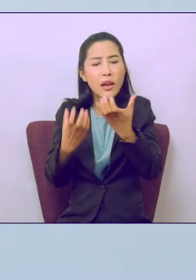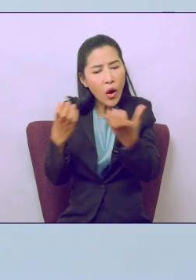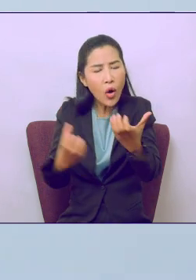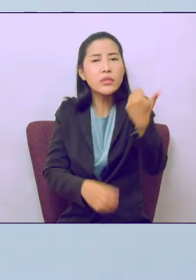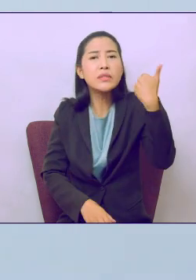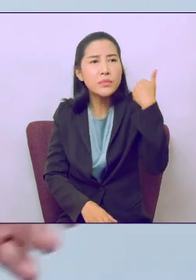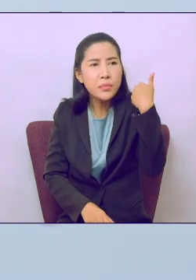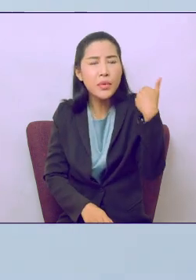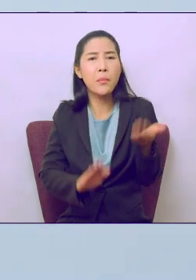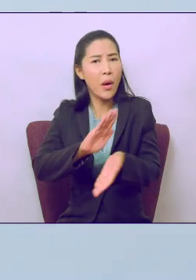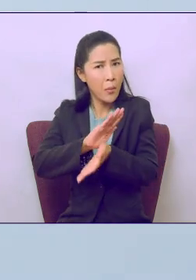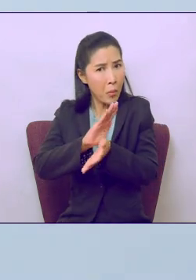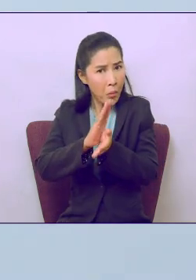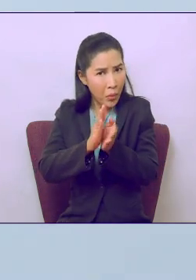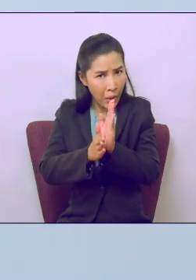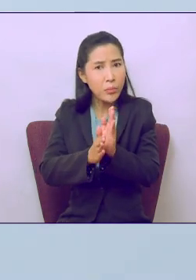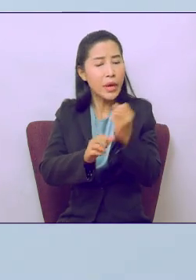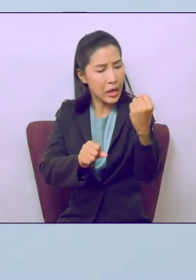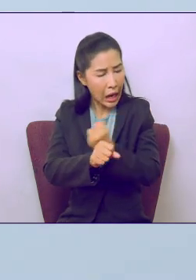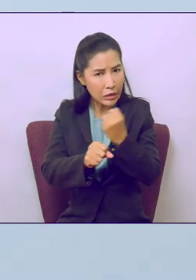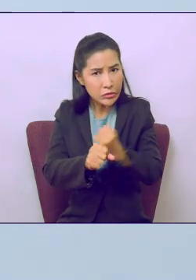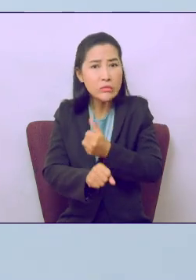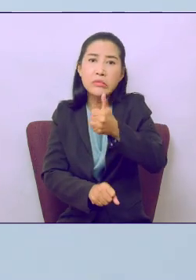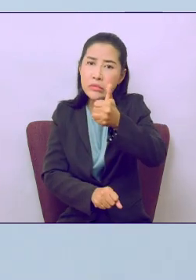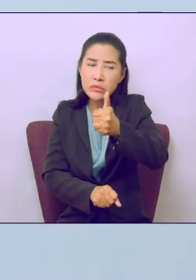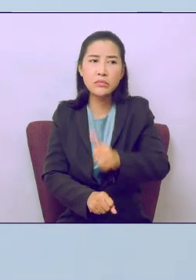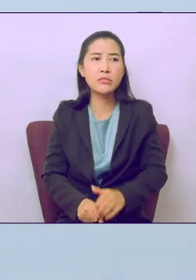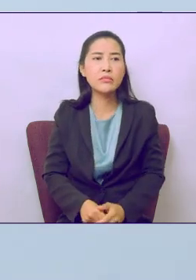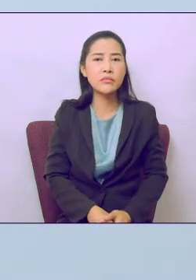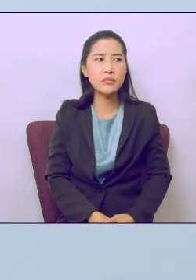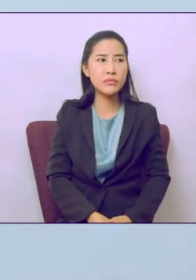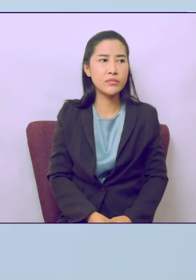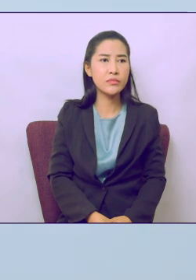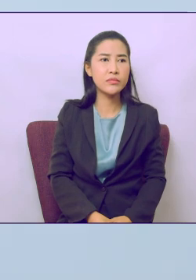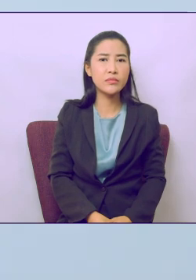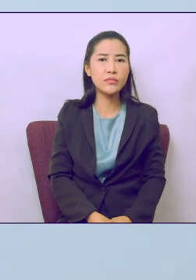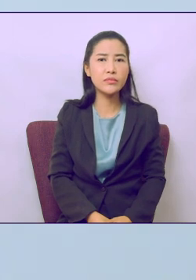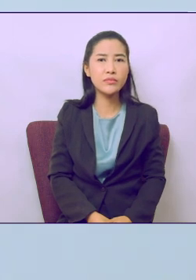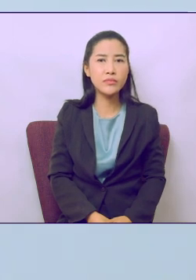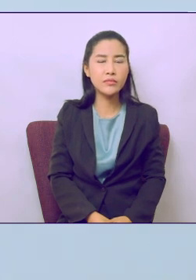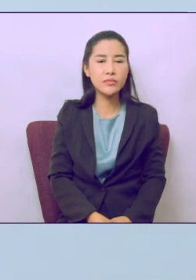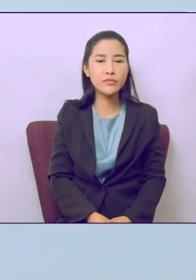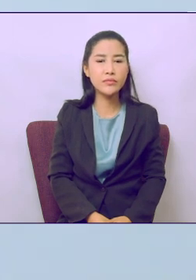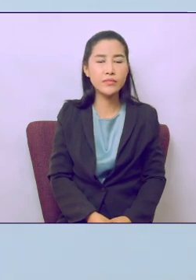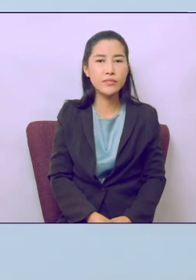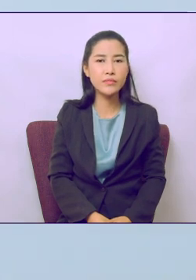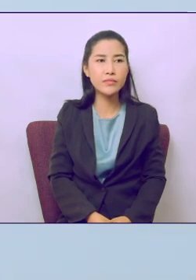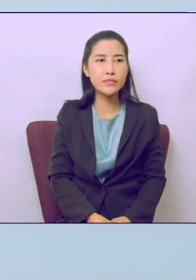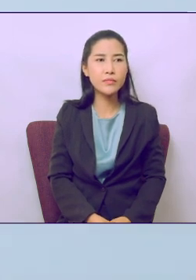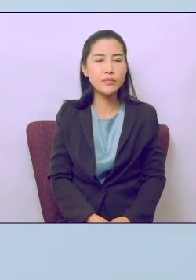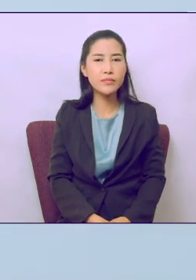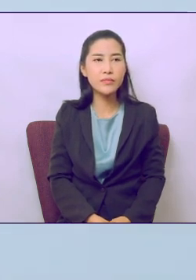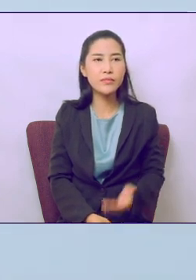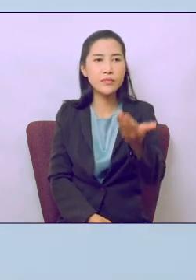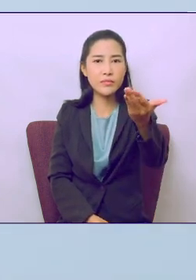ของที่เรามีนะครับมาประยุกต์ให้ให้มันได้นะครับได้ได้ในท่านี้เหมือนกันนะครับอ่าโอเคนะครับคราวนี้นะครับท่า